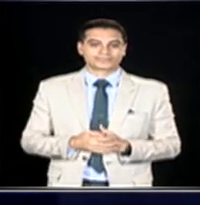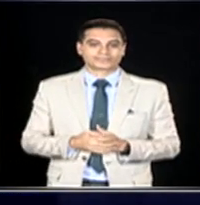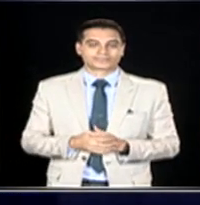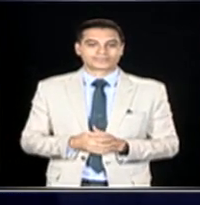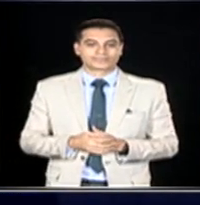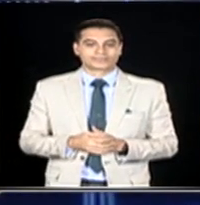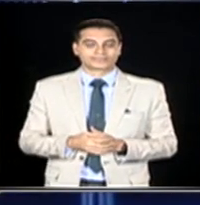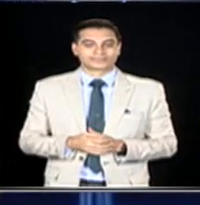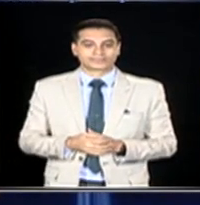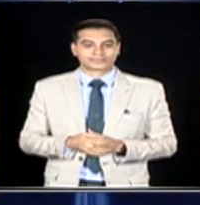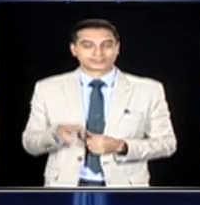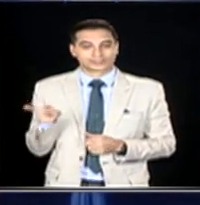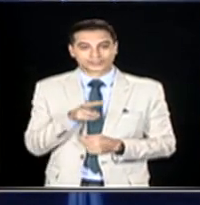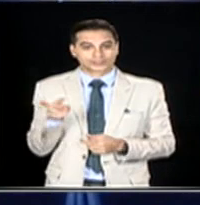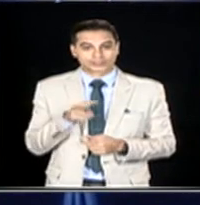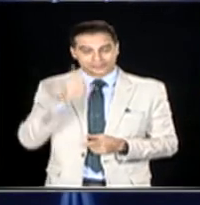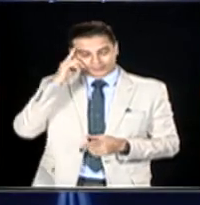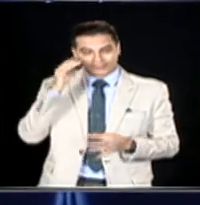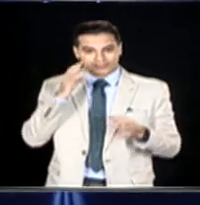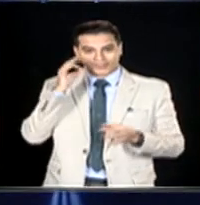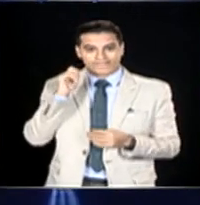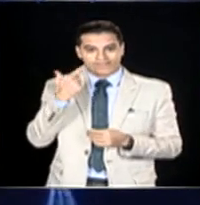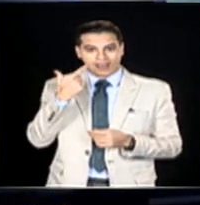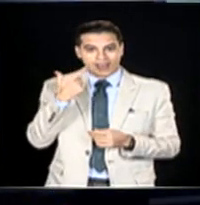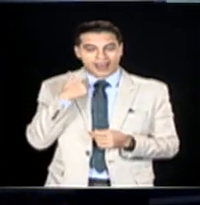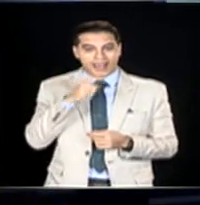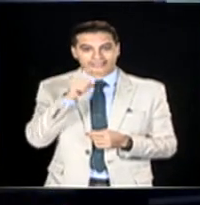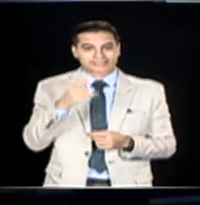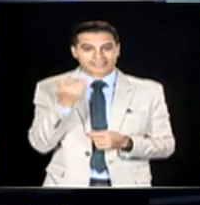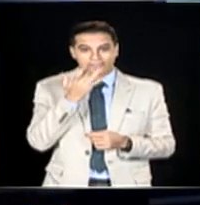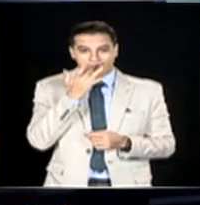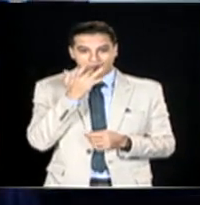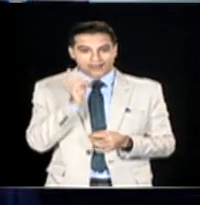34. أنتوا بتتخيلوا إن إحنا هديكوا أسئلة